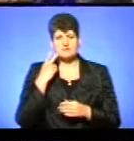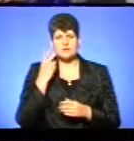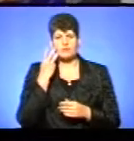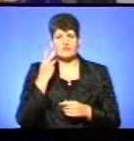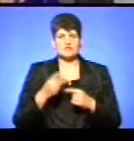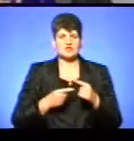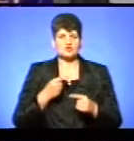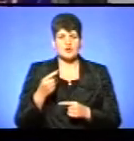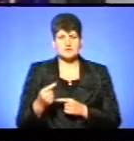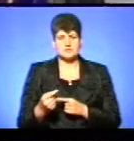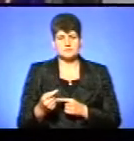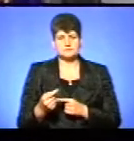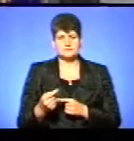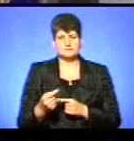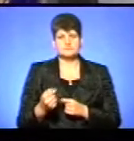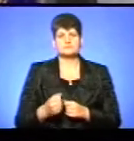час.